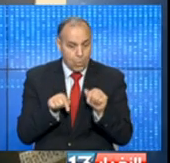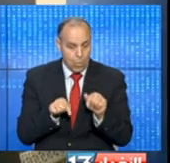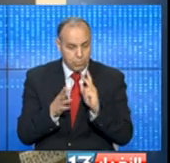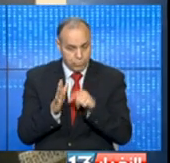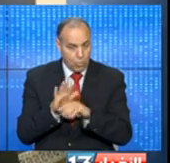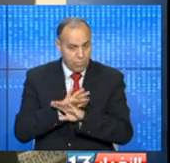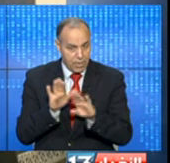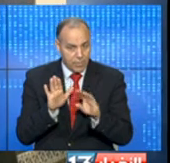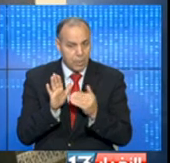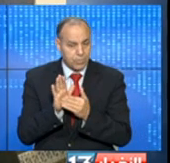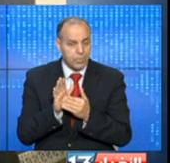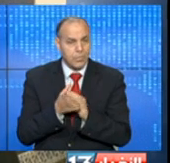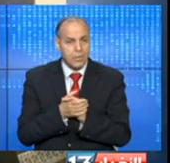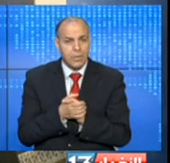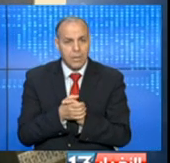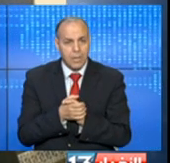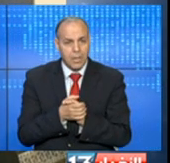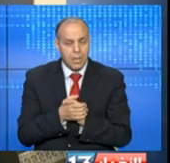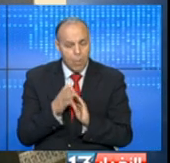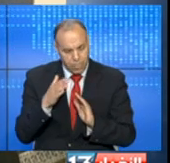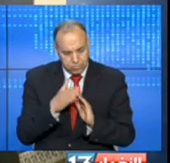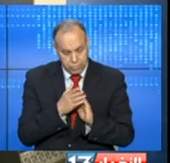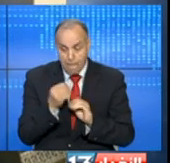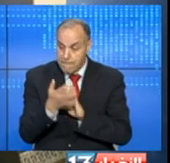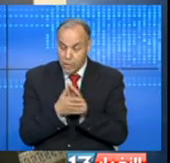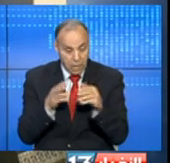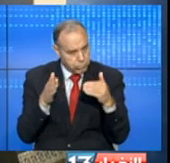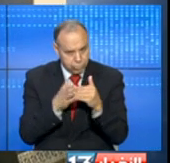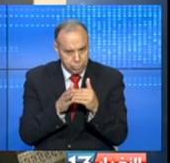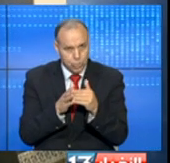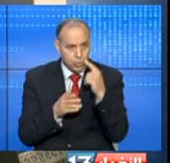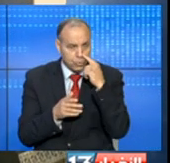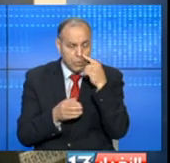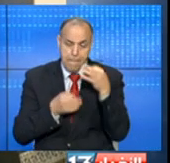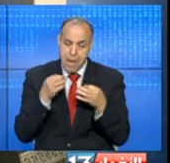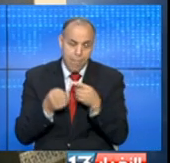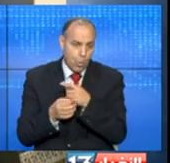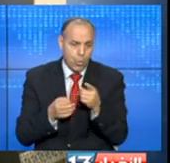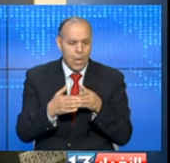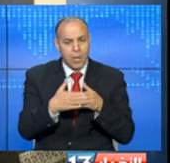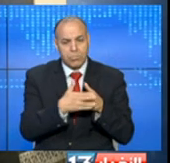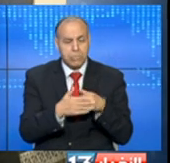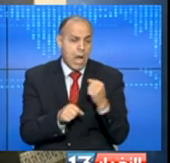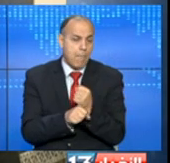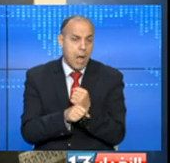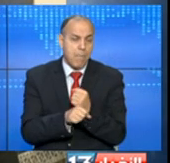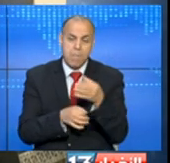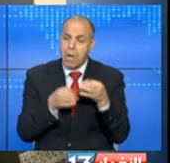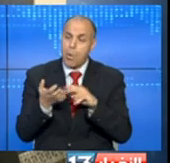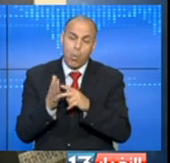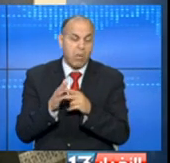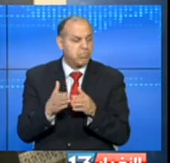الاتفاق النهائي اللي وضع حد للازمه اللي شهدها المرفق القضائي وتعطل العمل بالمحاكم